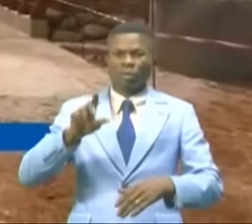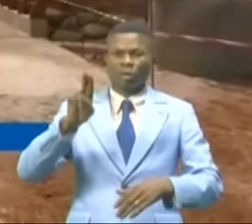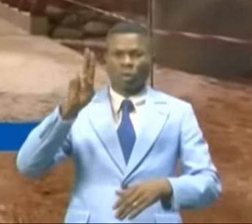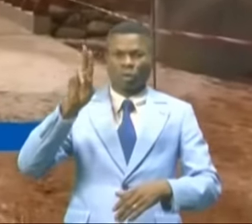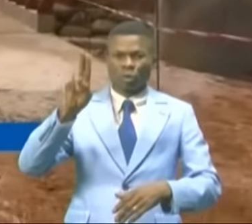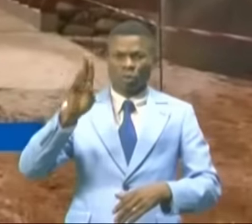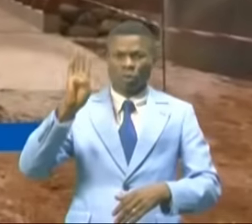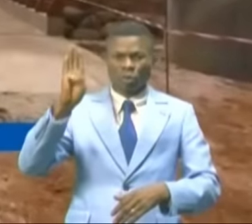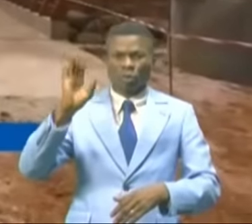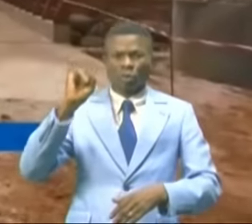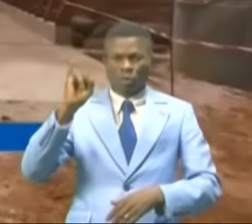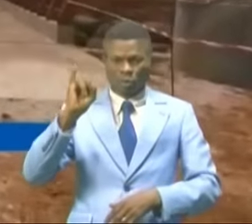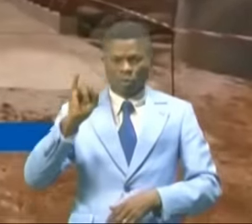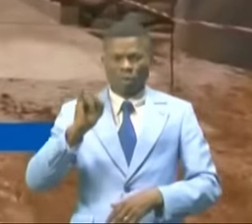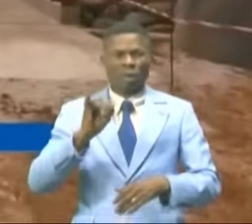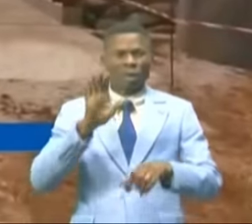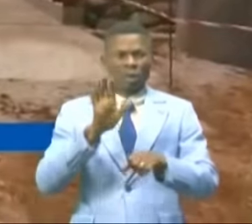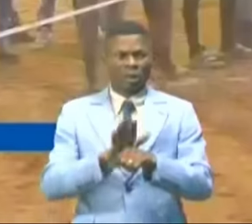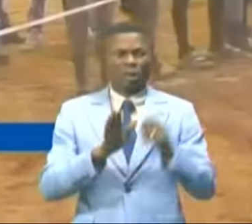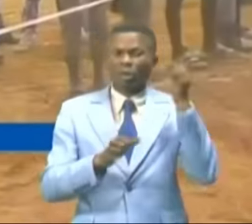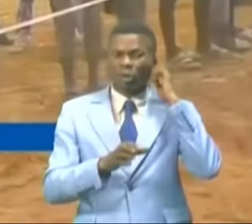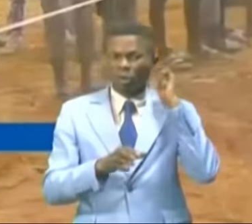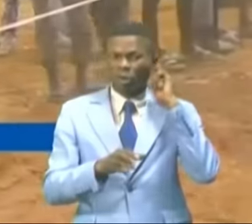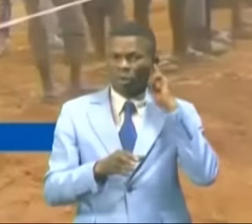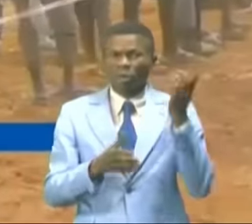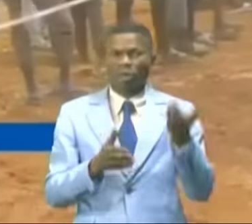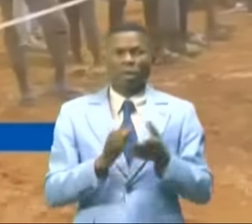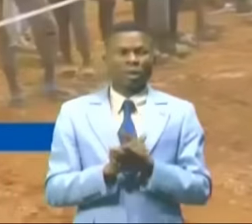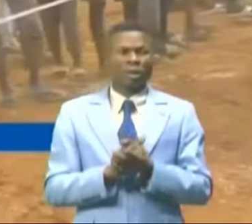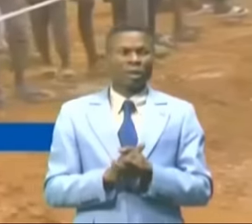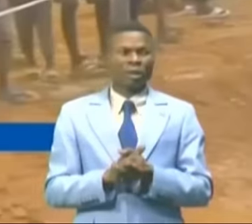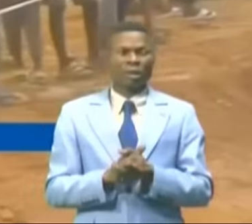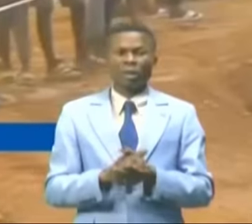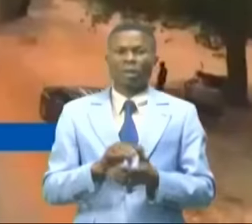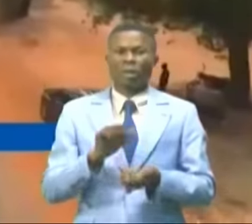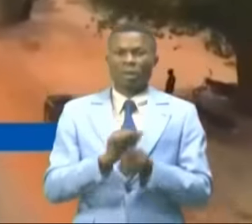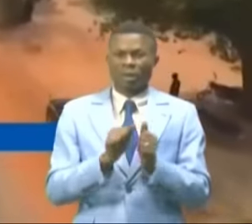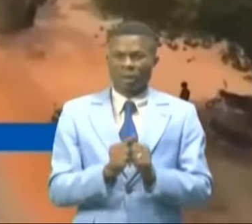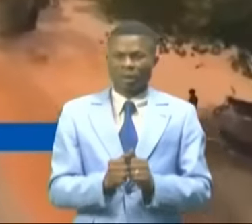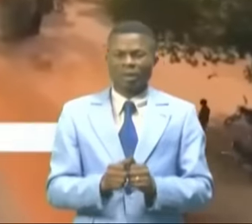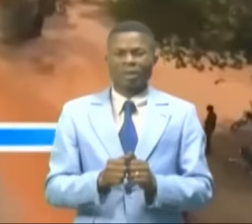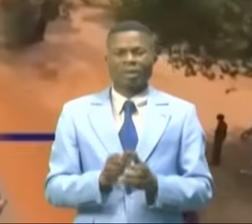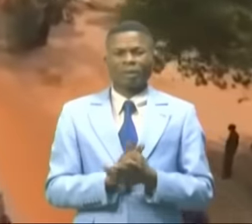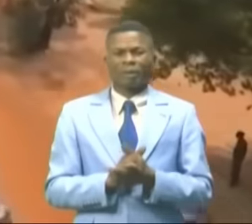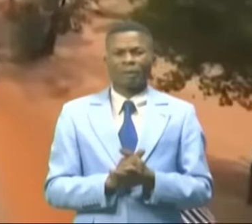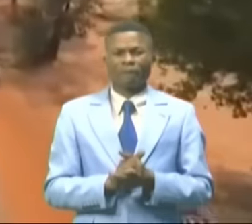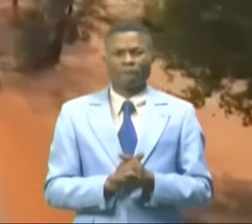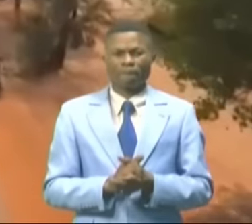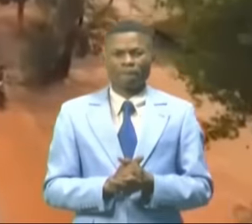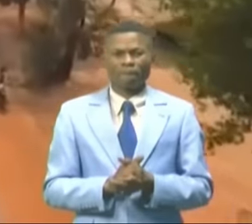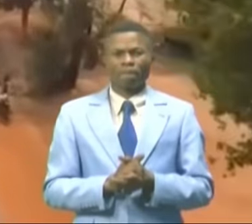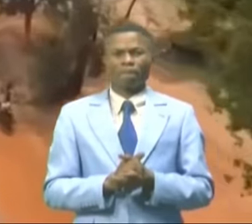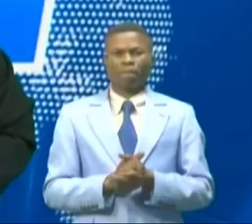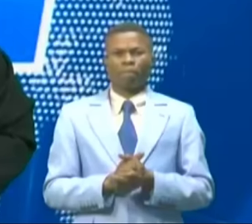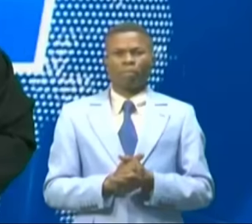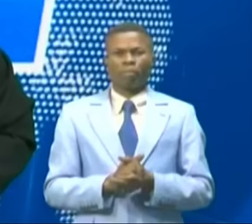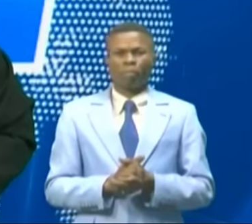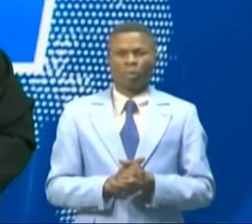circulation n'attend que son inauguration officielle qui interviendra d'ici peu.